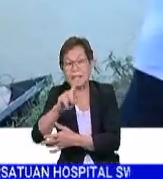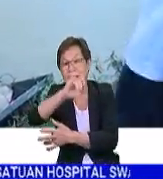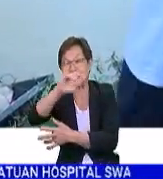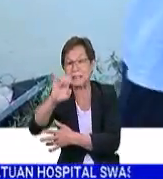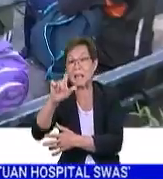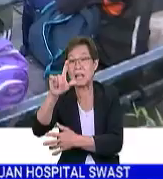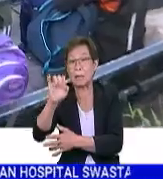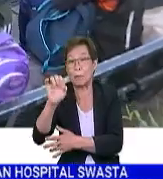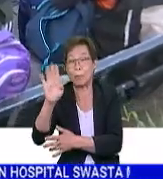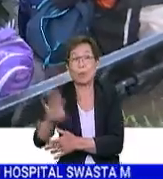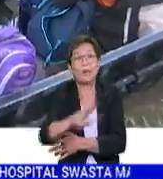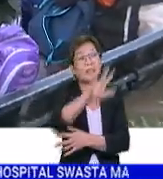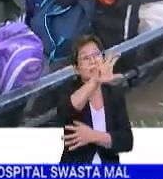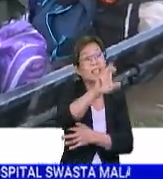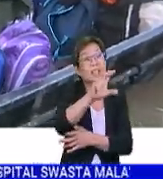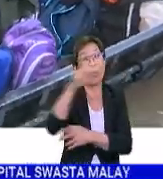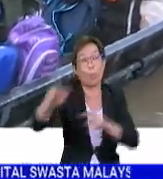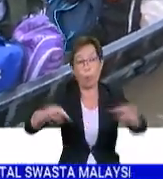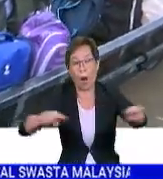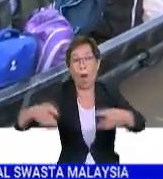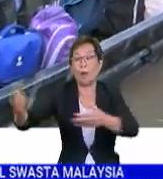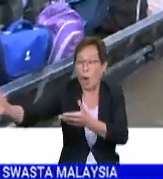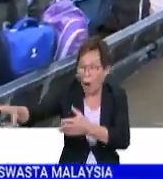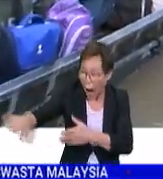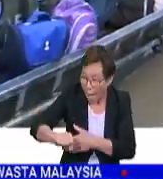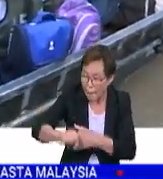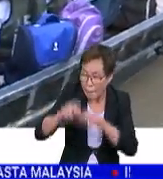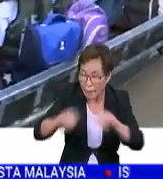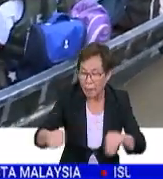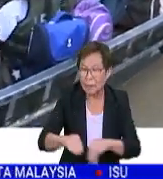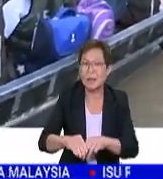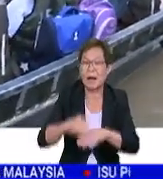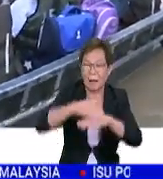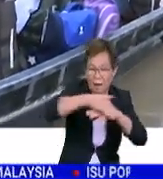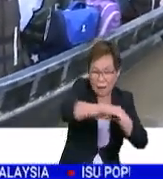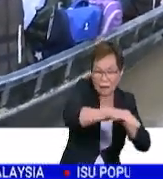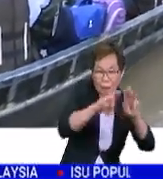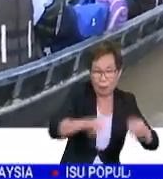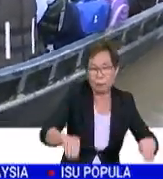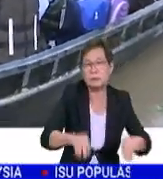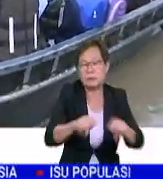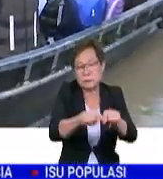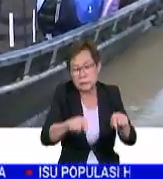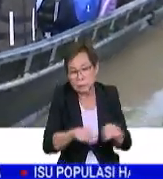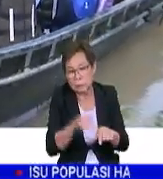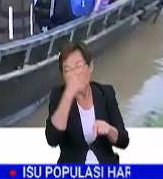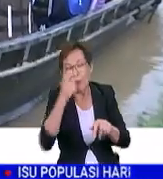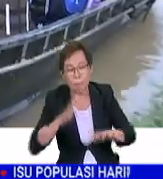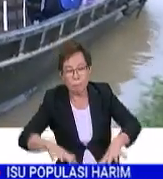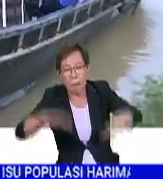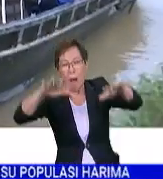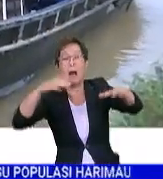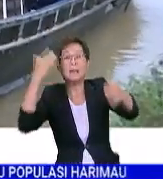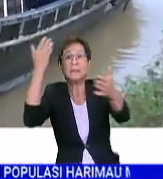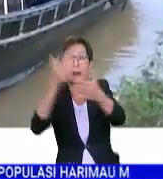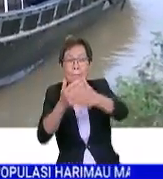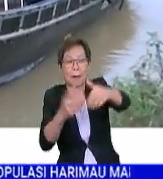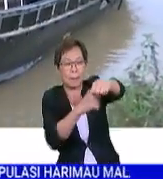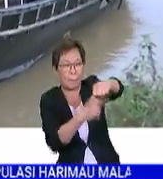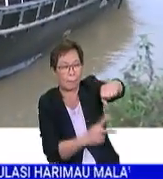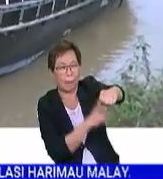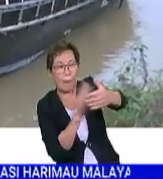tiga bahem disediakan untuk mengambil dan menghantar plaza di kampung terlibat yang terjejas Bounce sehingga jembatan sementara